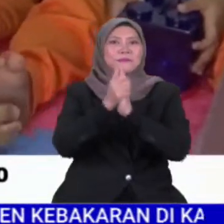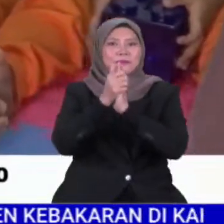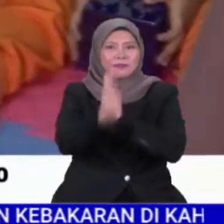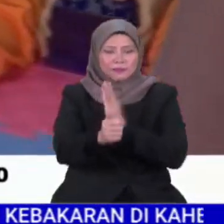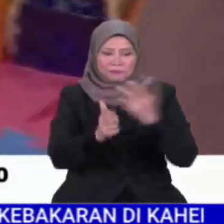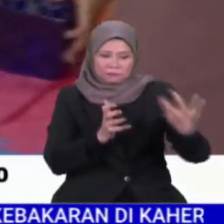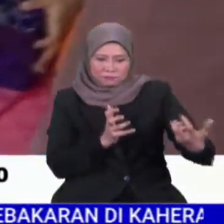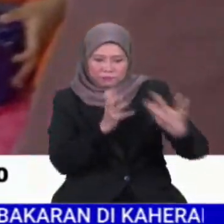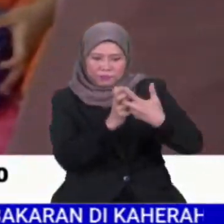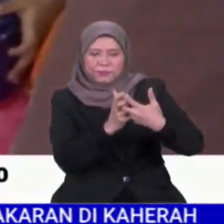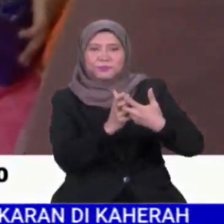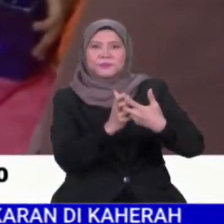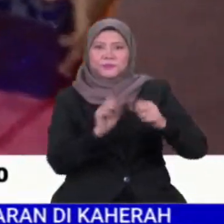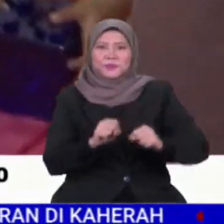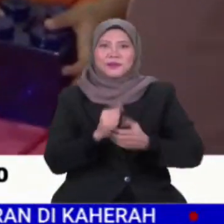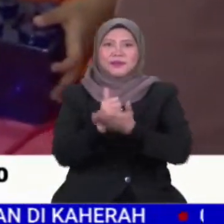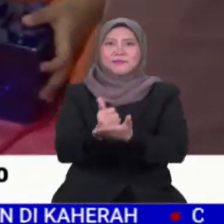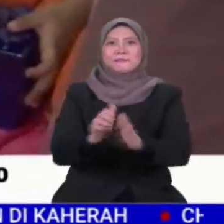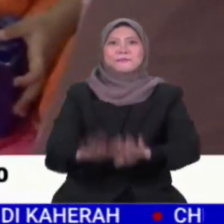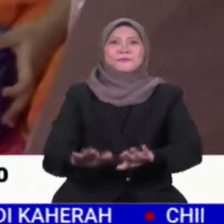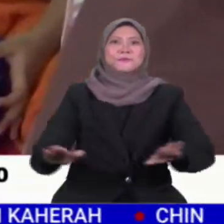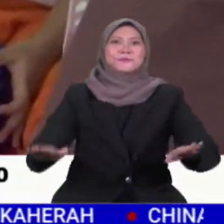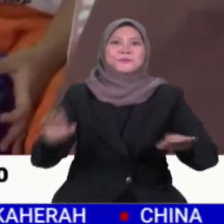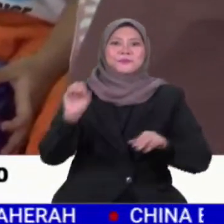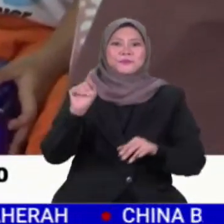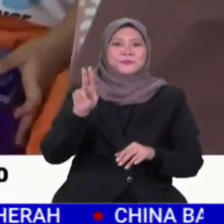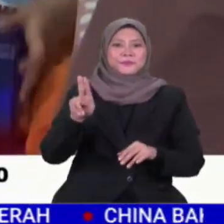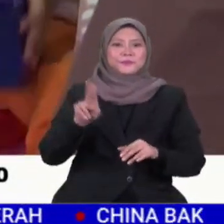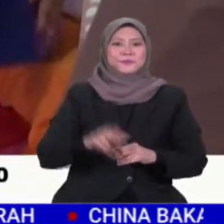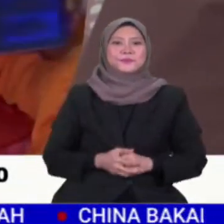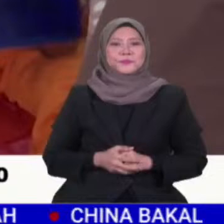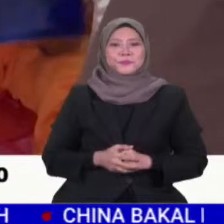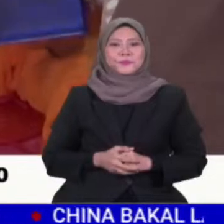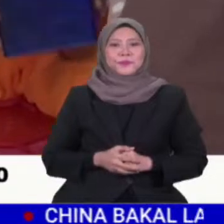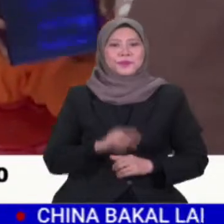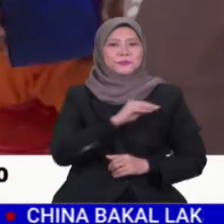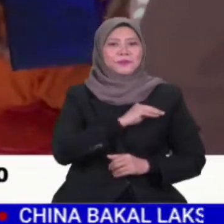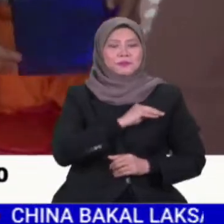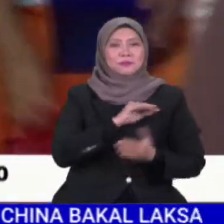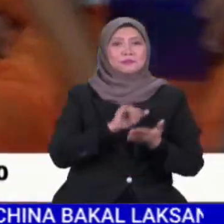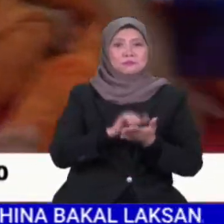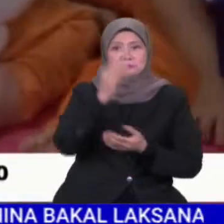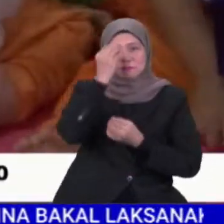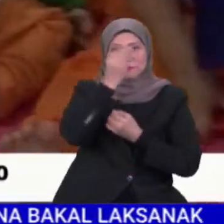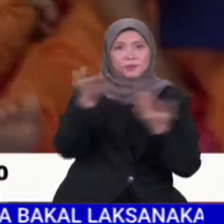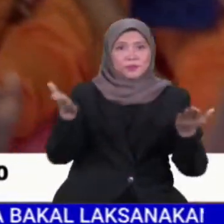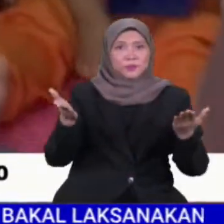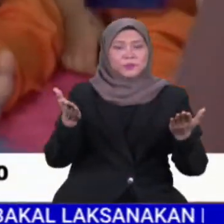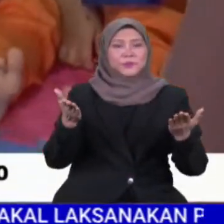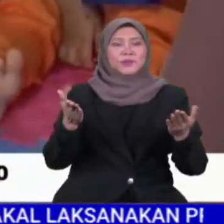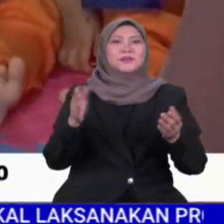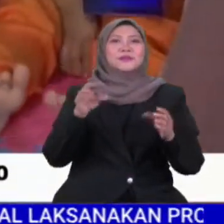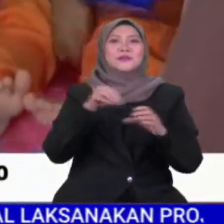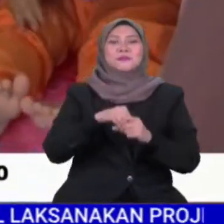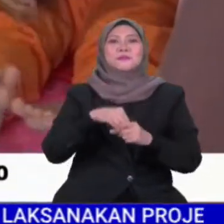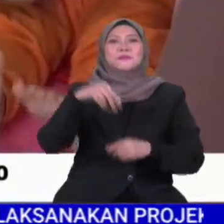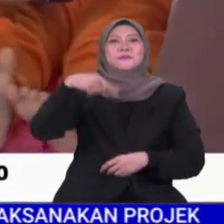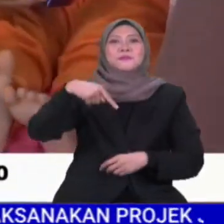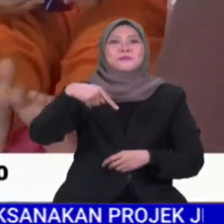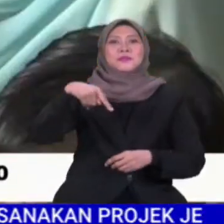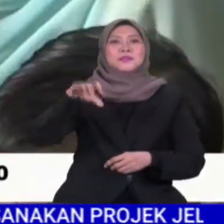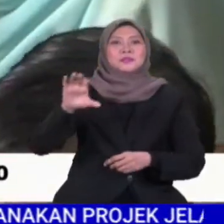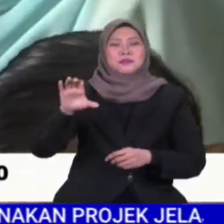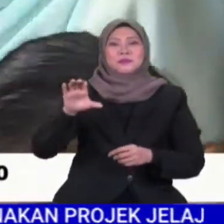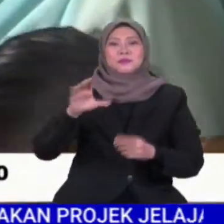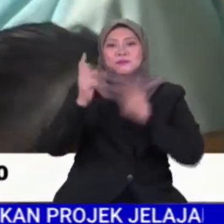kemahiran bersesuaian untuk membantu kanak-kanak berkeperluan khas ini. Menteri itu menyatakan demikian dalam sidang media